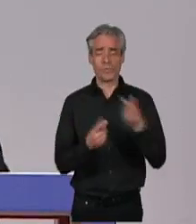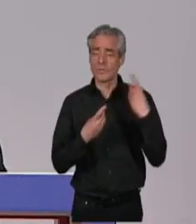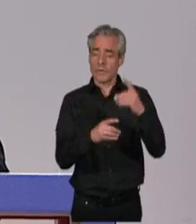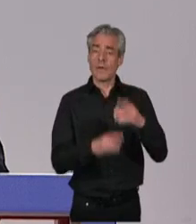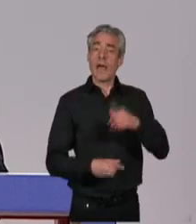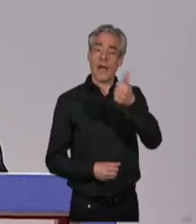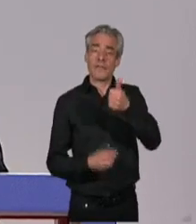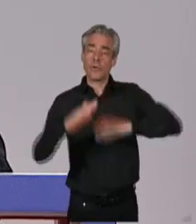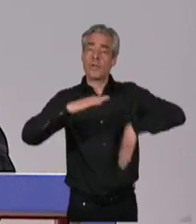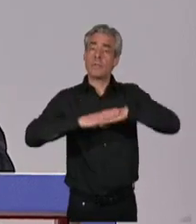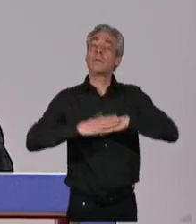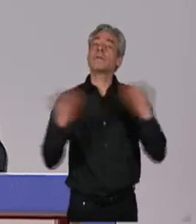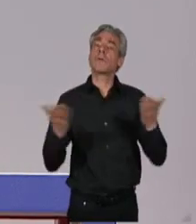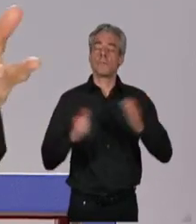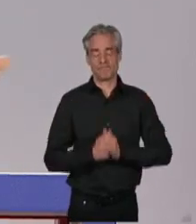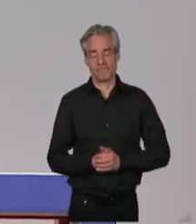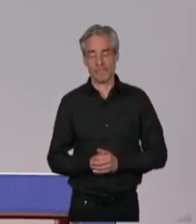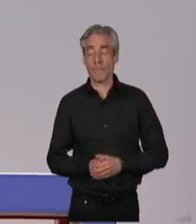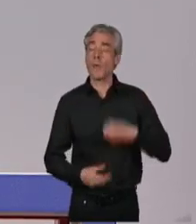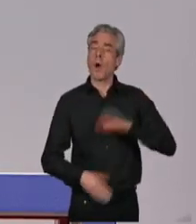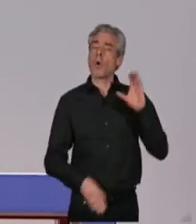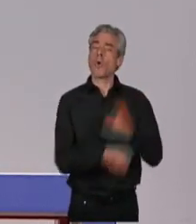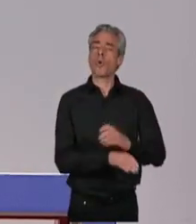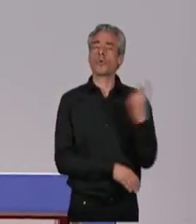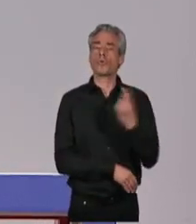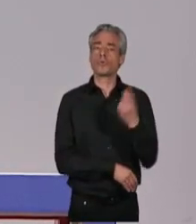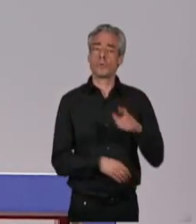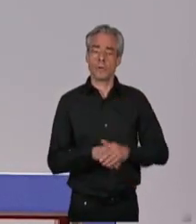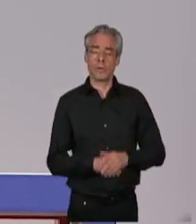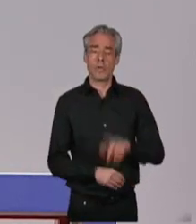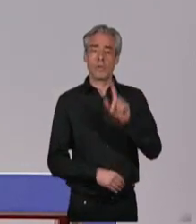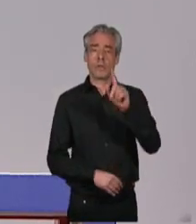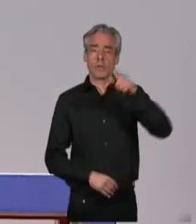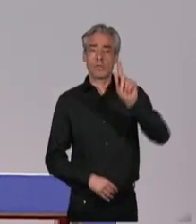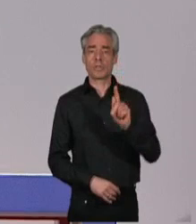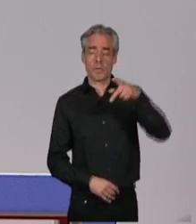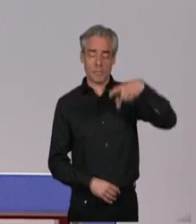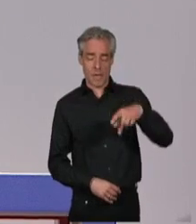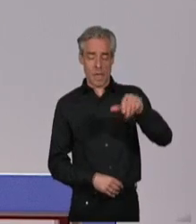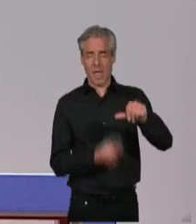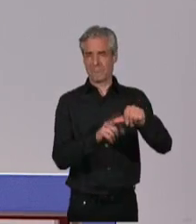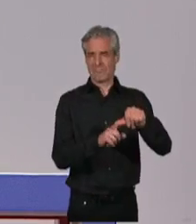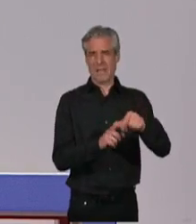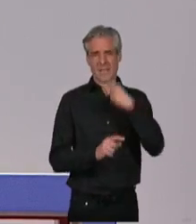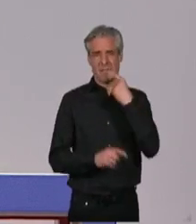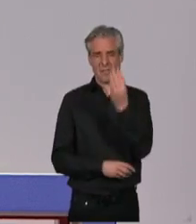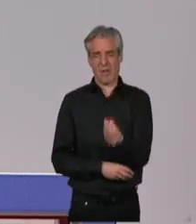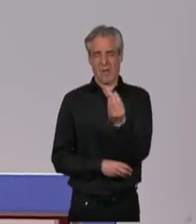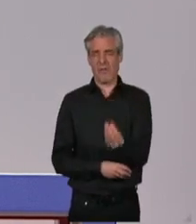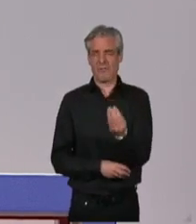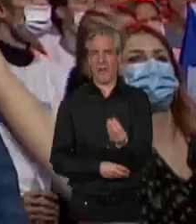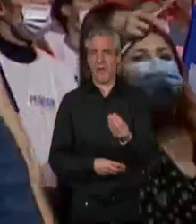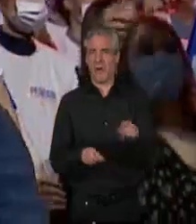une ligne rouge. Je m'opposerai toujours à la GPA. car il s'agit d'une marchandisation du corps